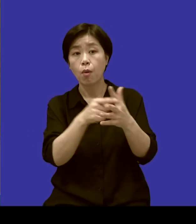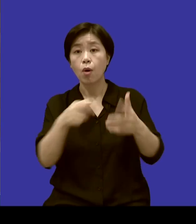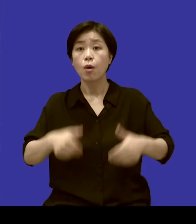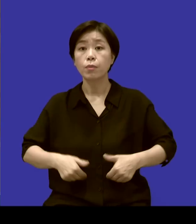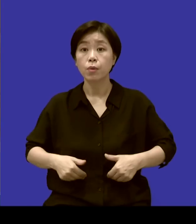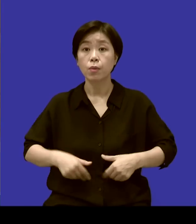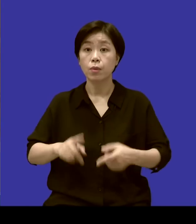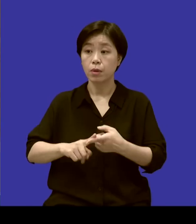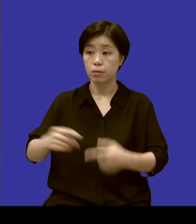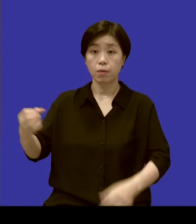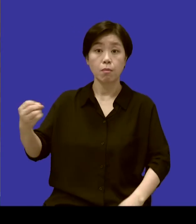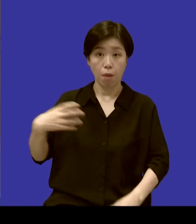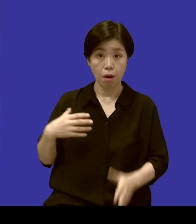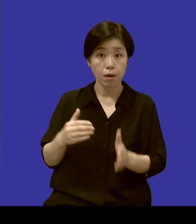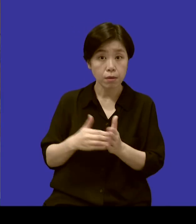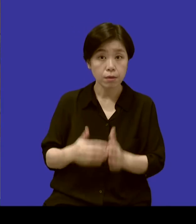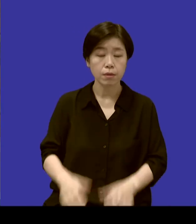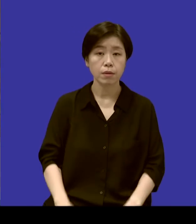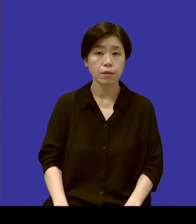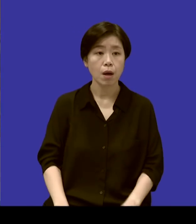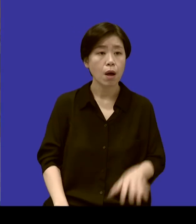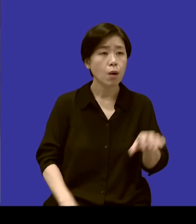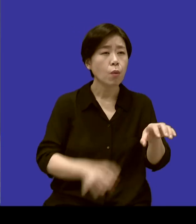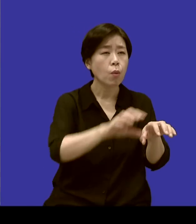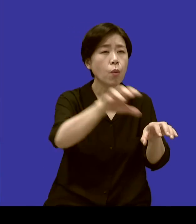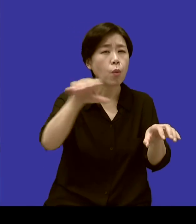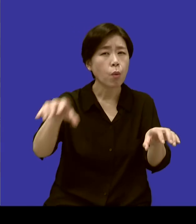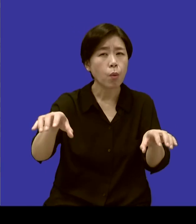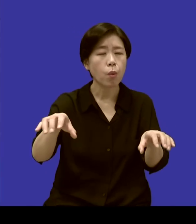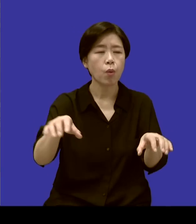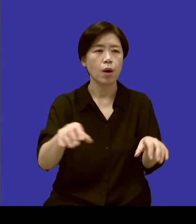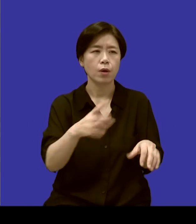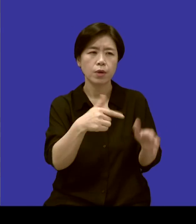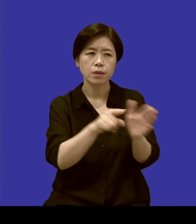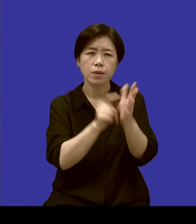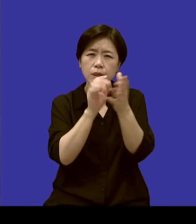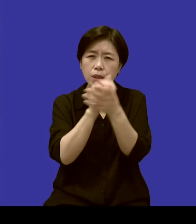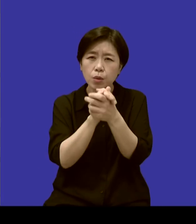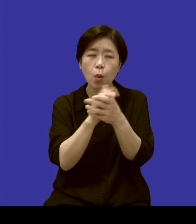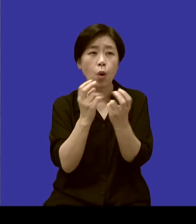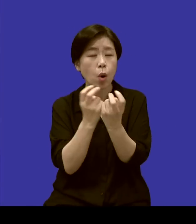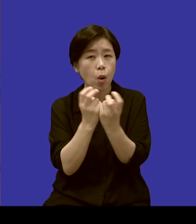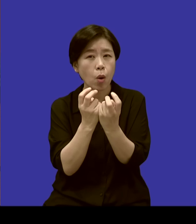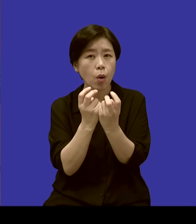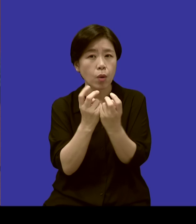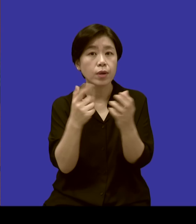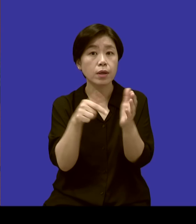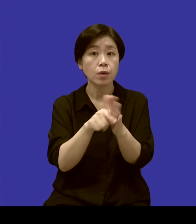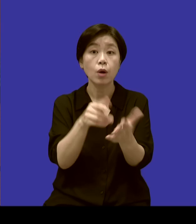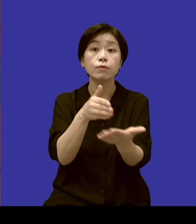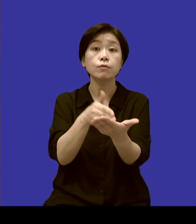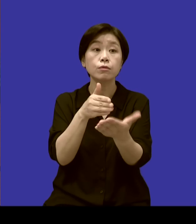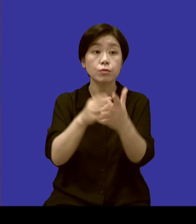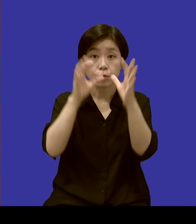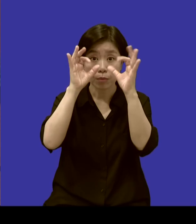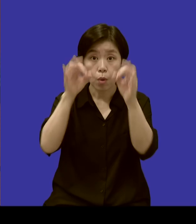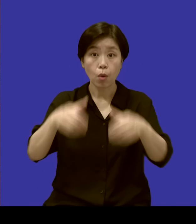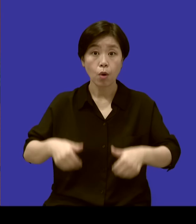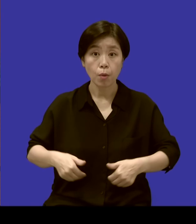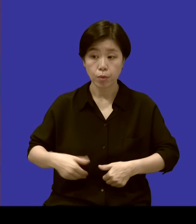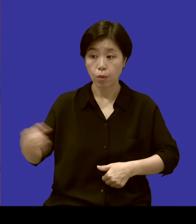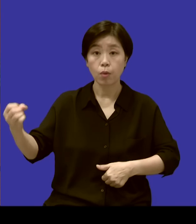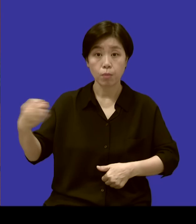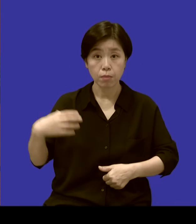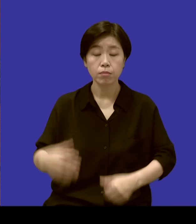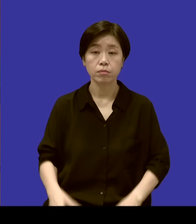흘러 들어가고 네. 거기에 견고한 진들을 우리가 회파하기 위해서 어떤 기도의 제목을 뽑는 거는 뉴스를 꼭 봐야 된다. 네. 이렇게 훈련을